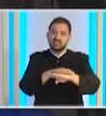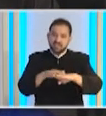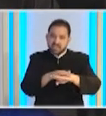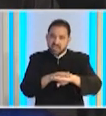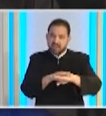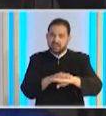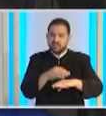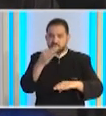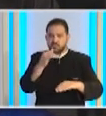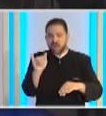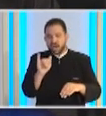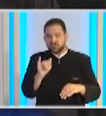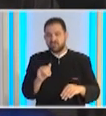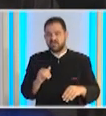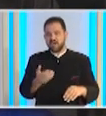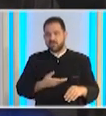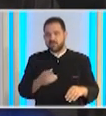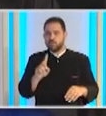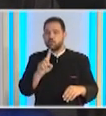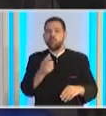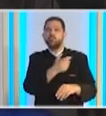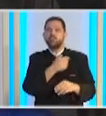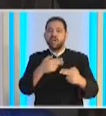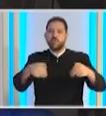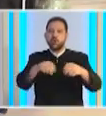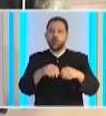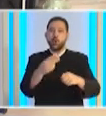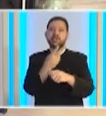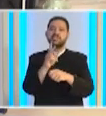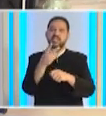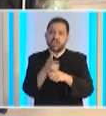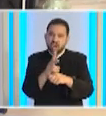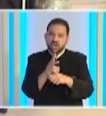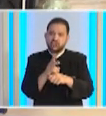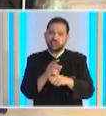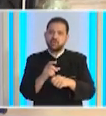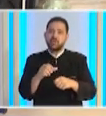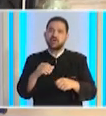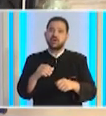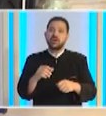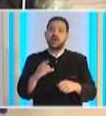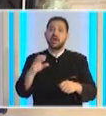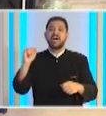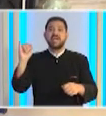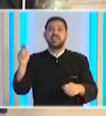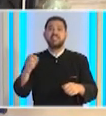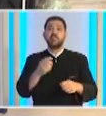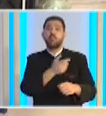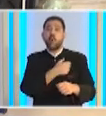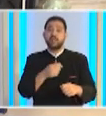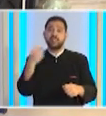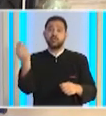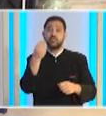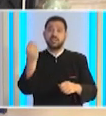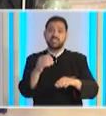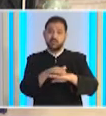părinți au spus că nu putem noi greși cât poate Dumnezeu să ierte, nu în sensul că e o invitație la păcătuiți și la greși permanent, ci trebuie să avem